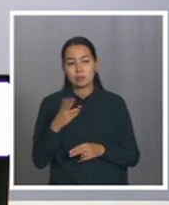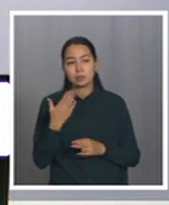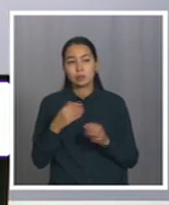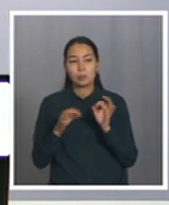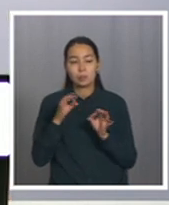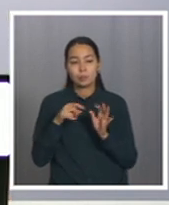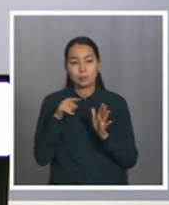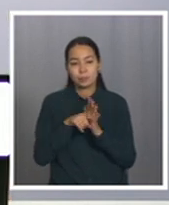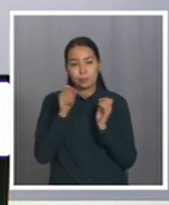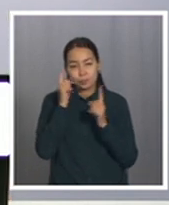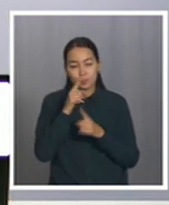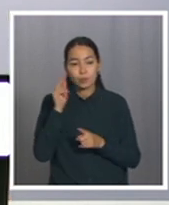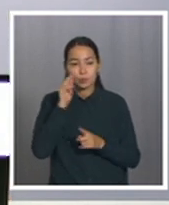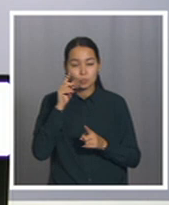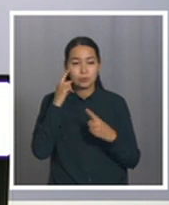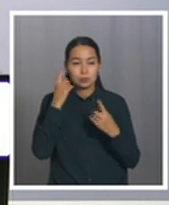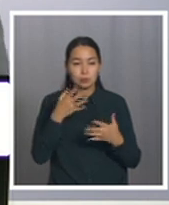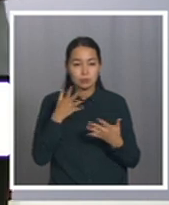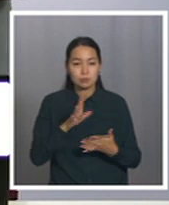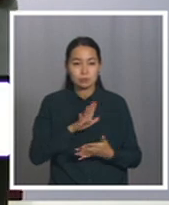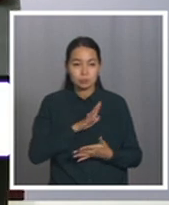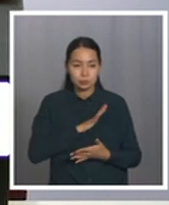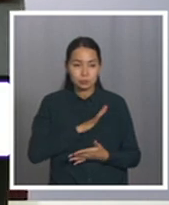сіздерге түсінікті болды деп ойлаймын.